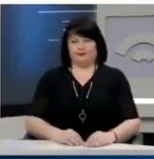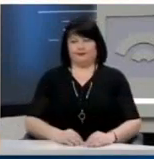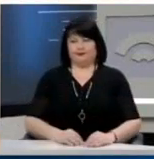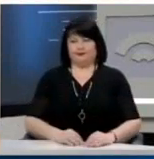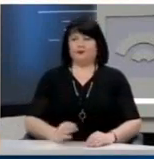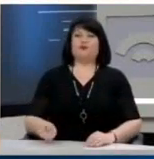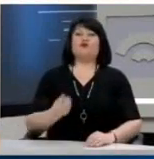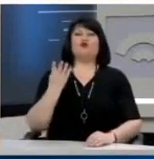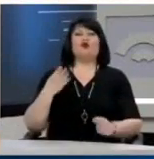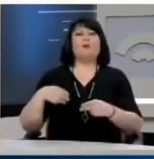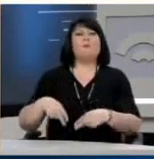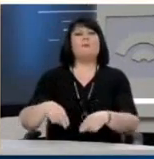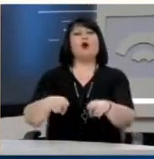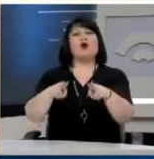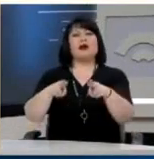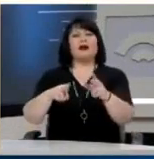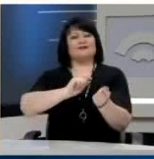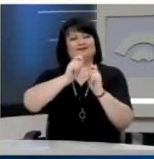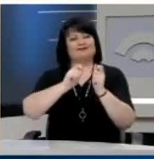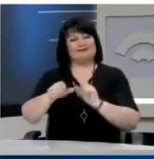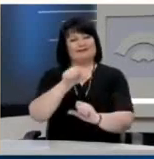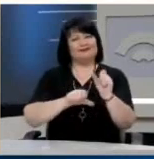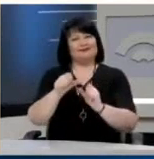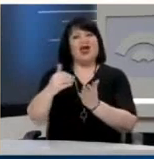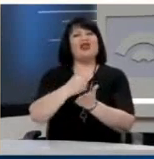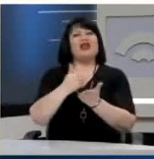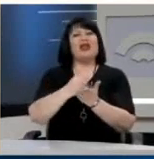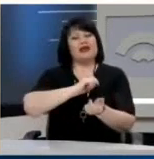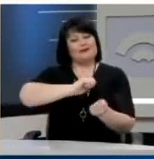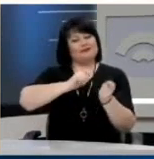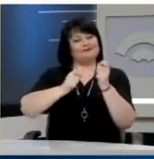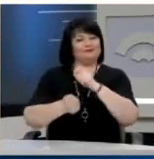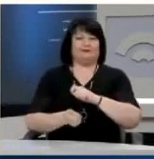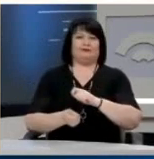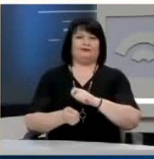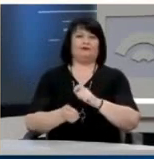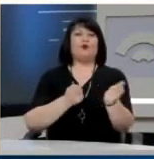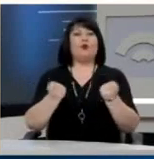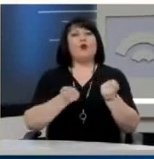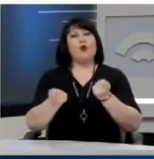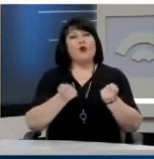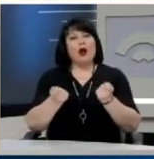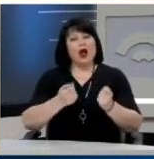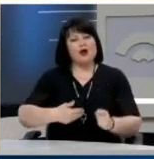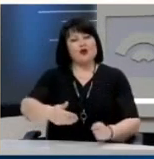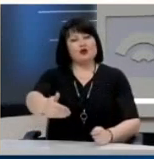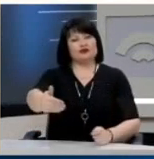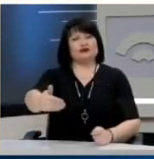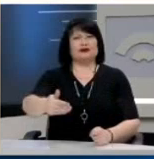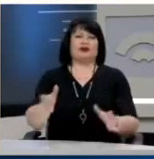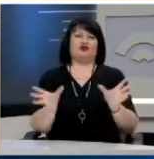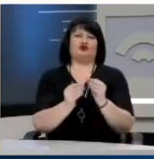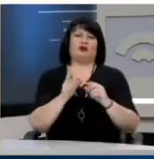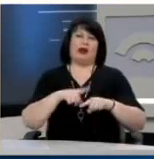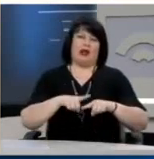Μια νέα πορεία αποκατάσταση των αδικιών. Μια νέα πορεία οργάνωσης της επόμενης μέρας για την πατρίδα μας.